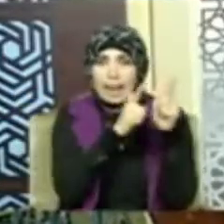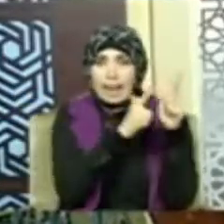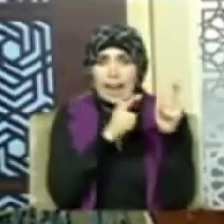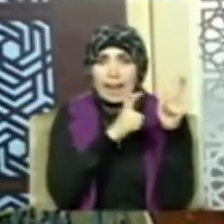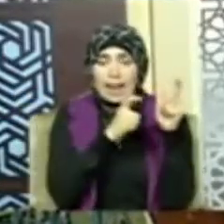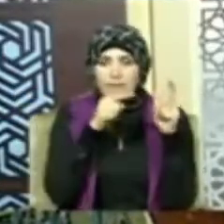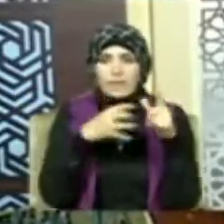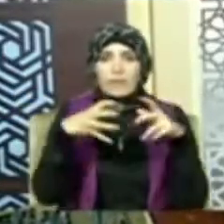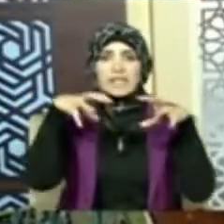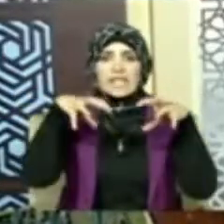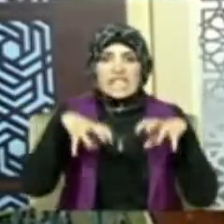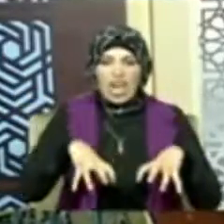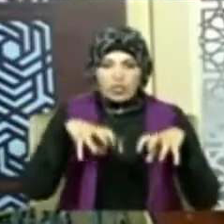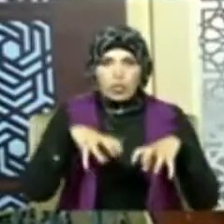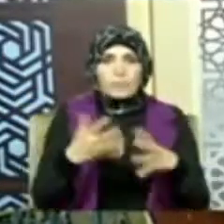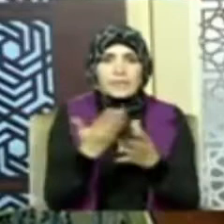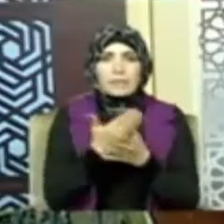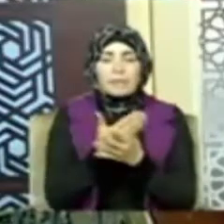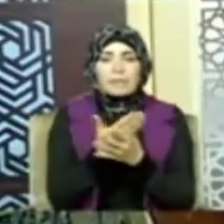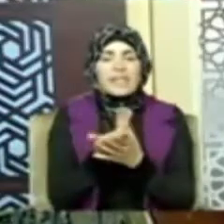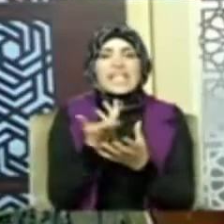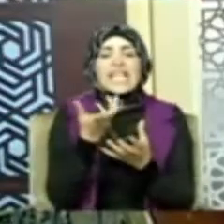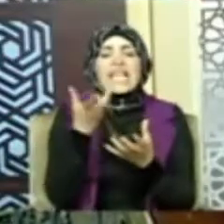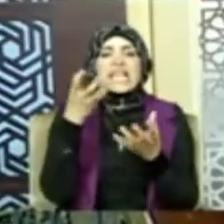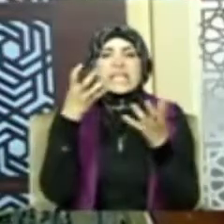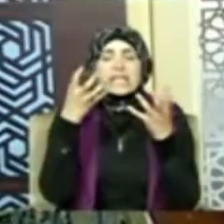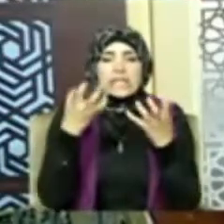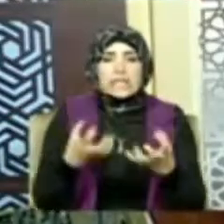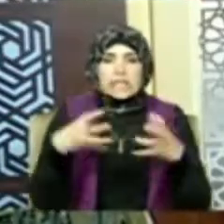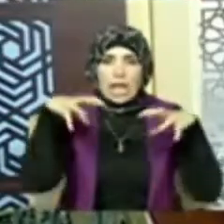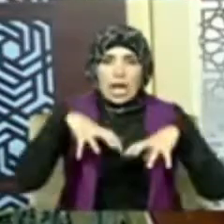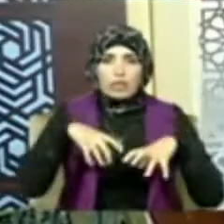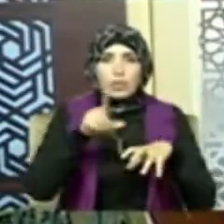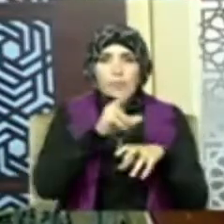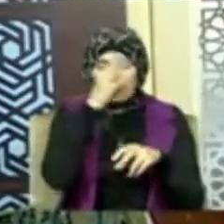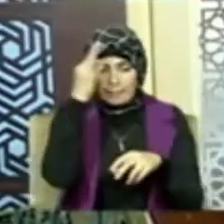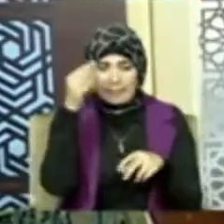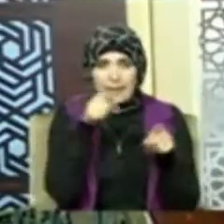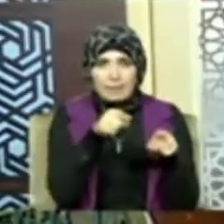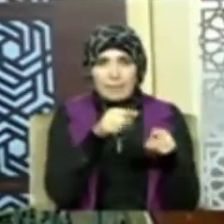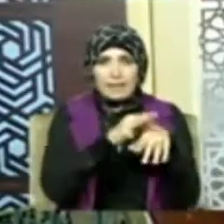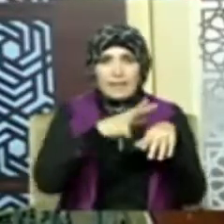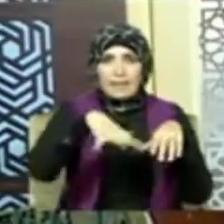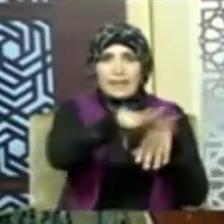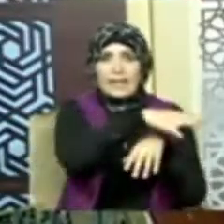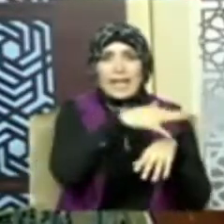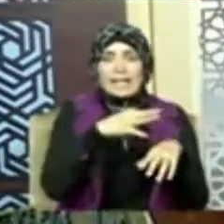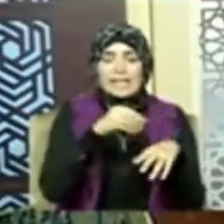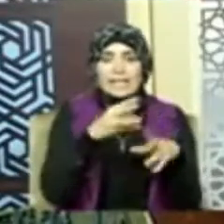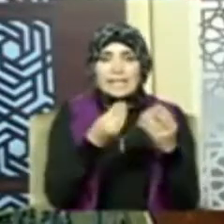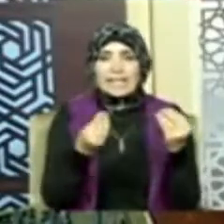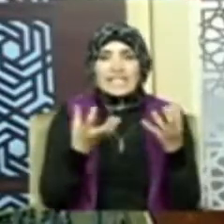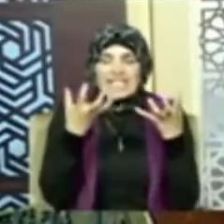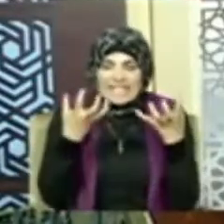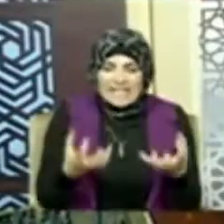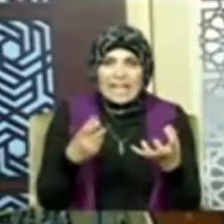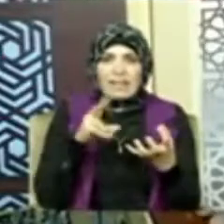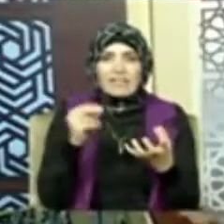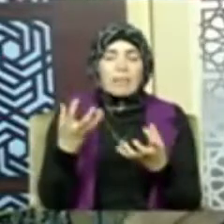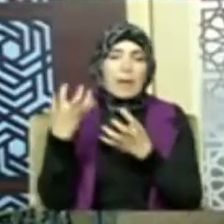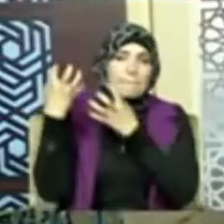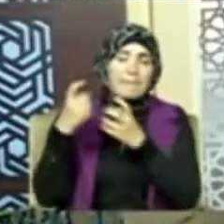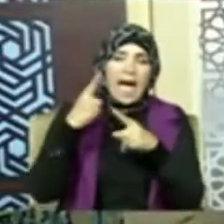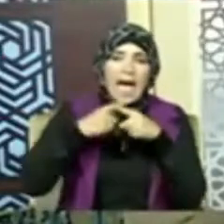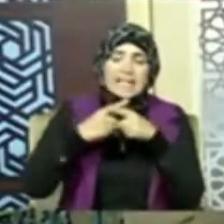اثاقلتم إلى الأرض. كلمة اثاقلتم توحي بأن أطمانا من الحديد تأخذك إلى